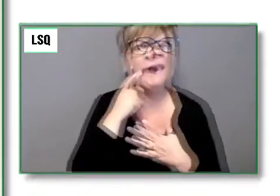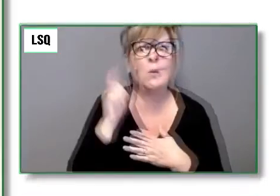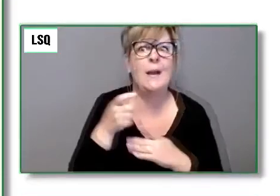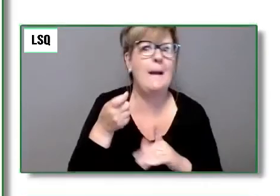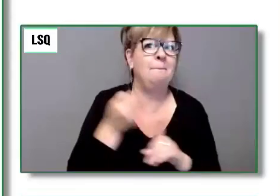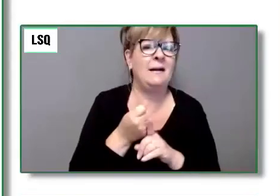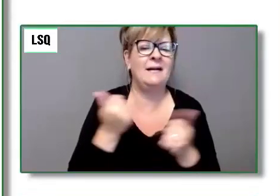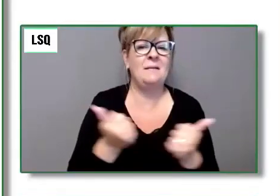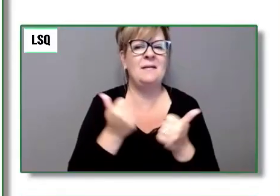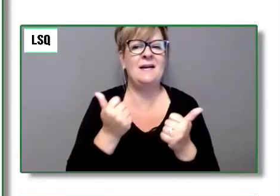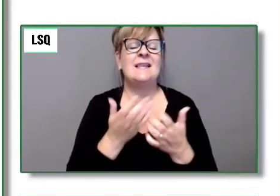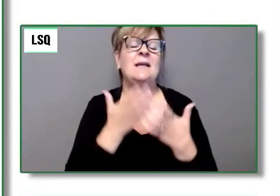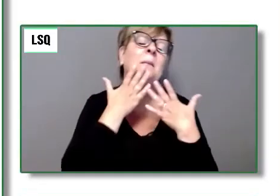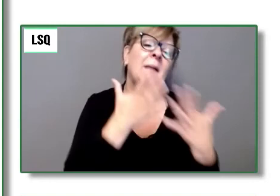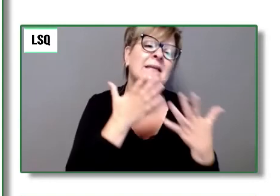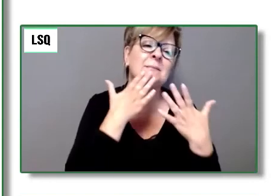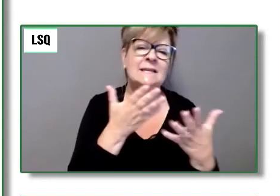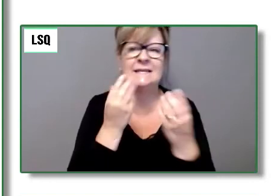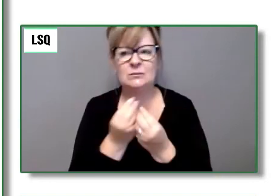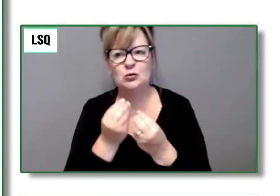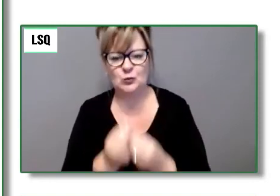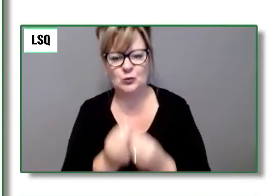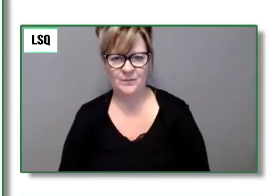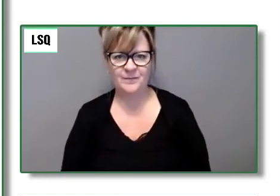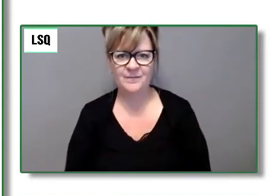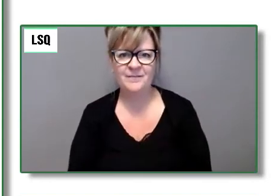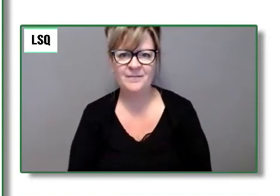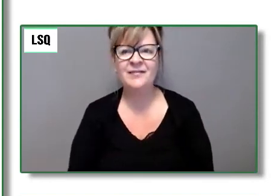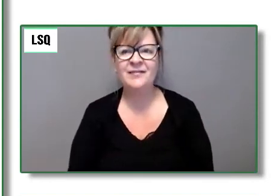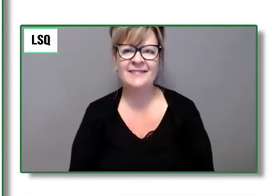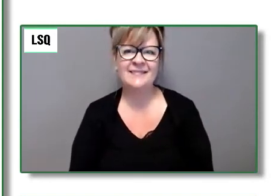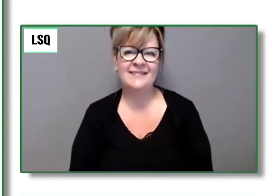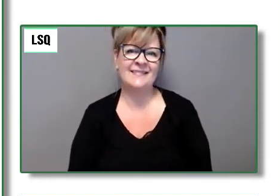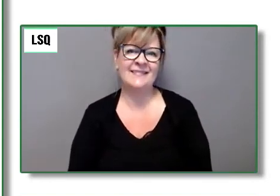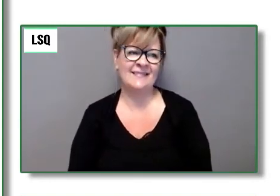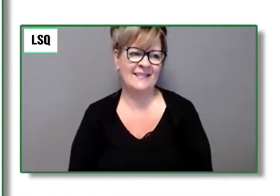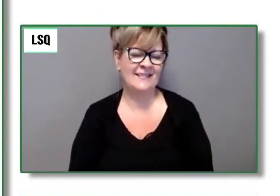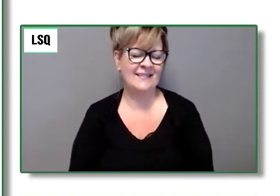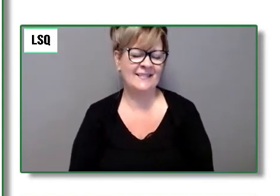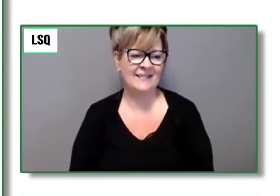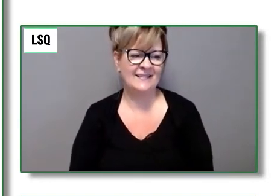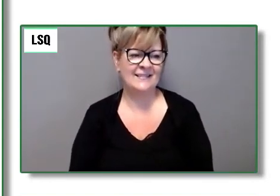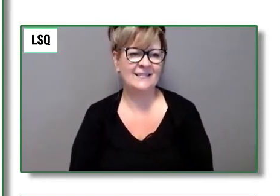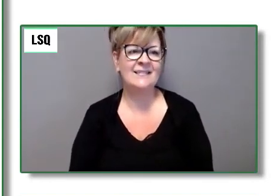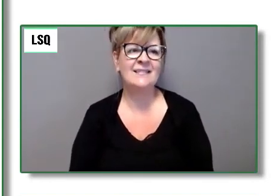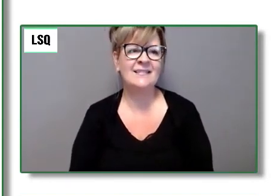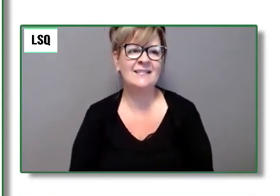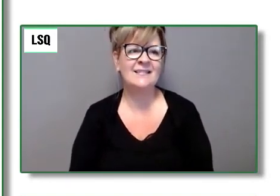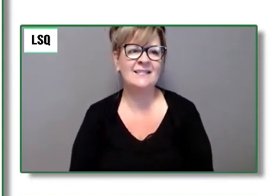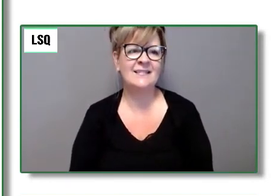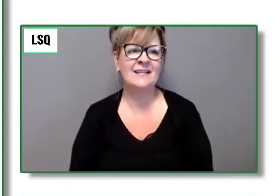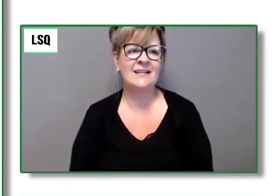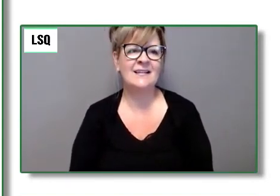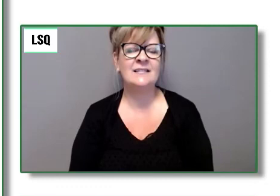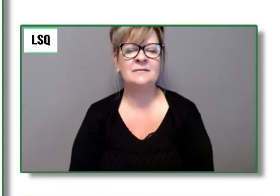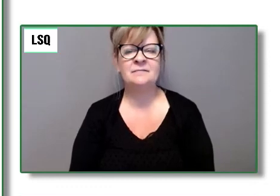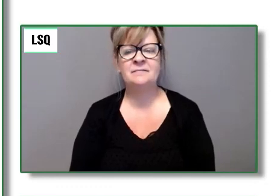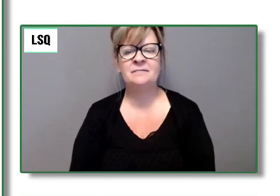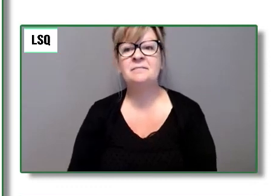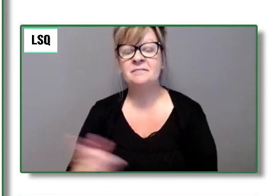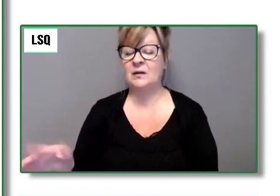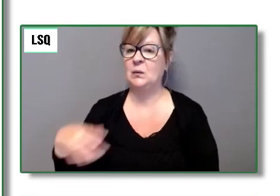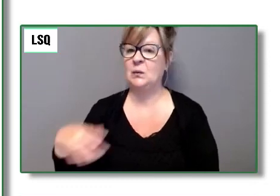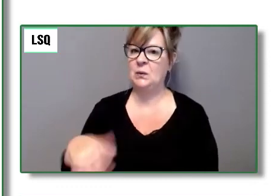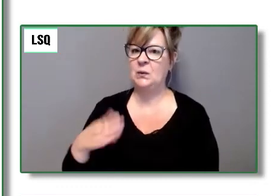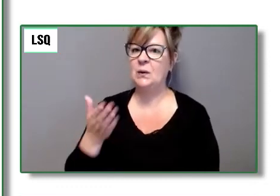Wonderful. You've given us so much to think Merci, about. Mayan, c'était formidable. Vous nous avez fourni tellement de matière à réflexion sur les 2 jours à